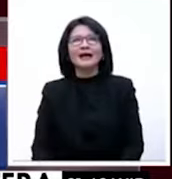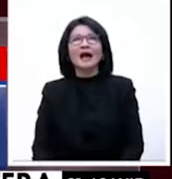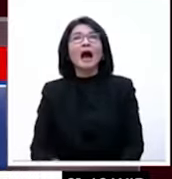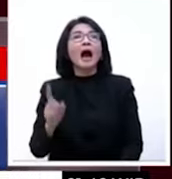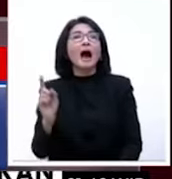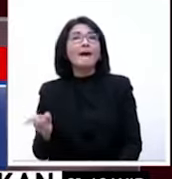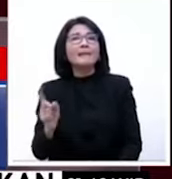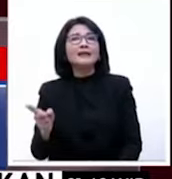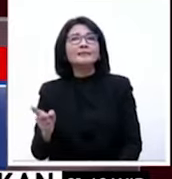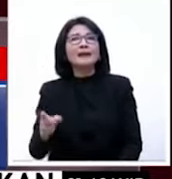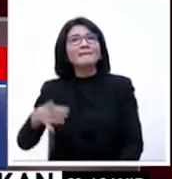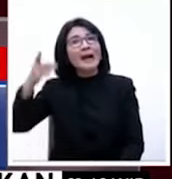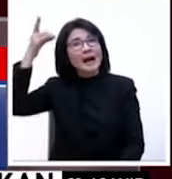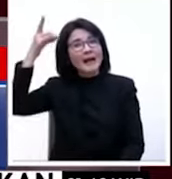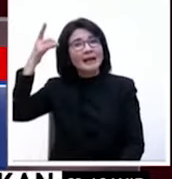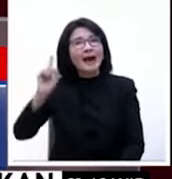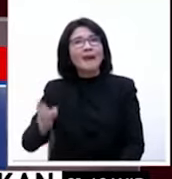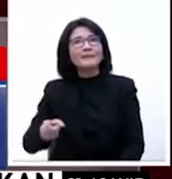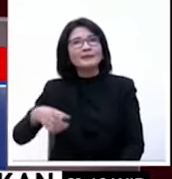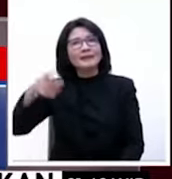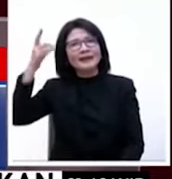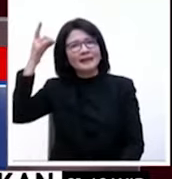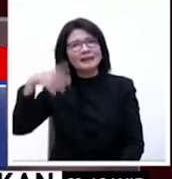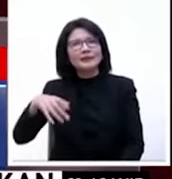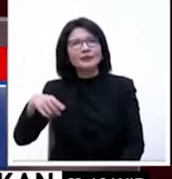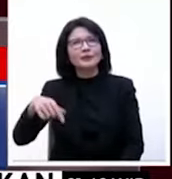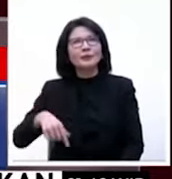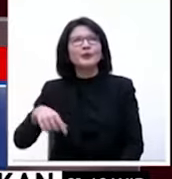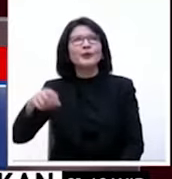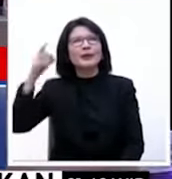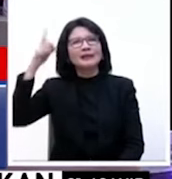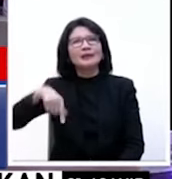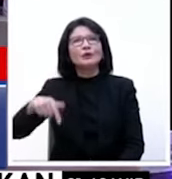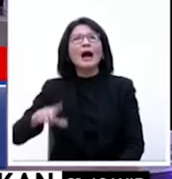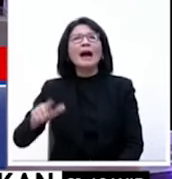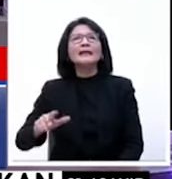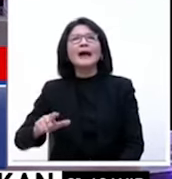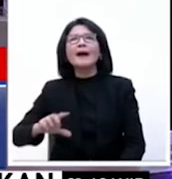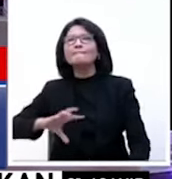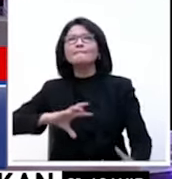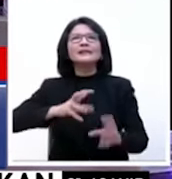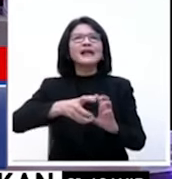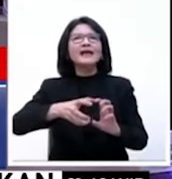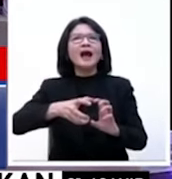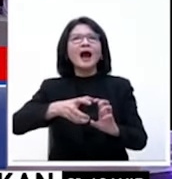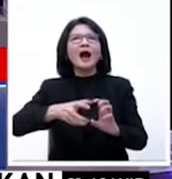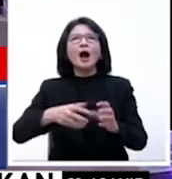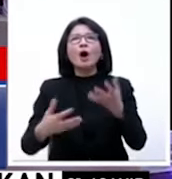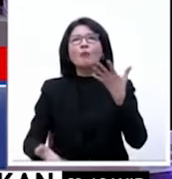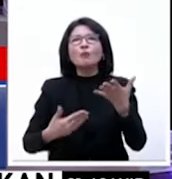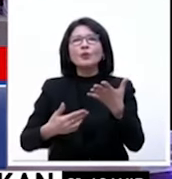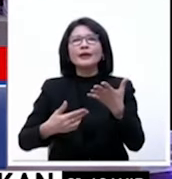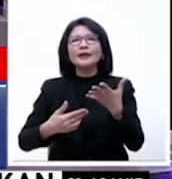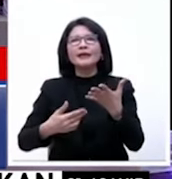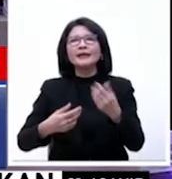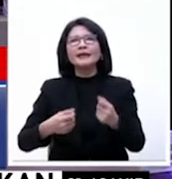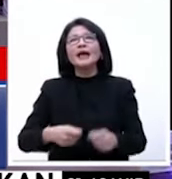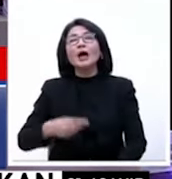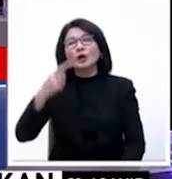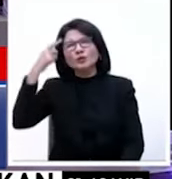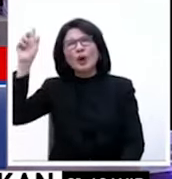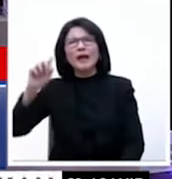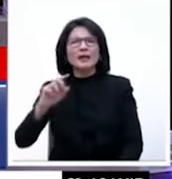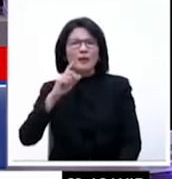Mengapa di desa di nahku terjadi bencana Mungkin Tuhan mulai